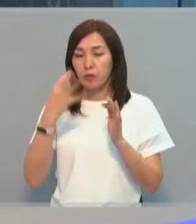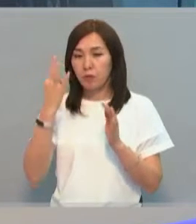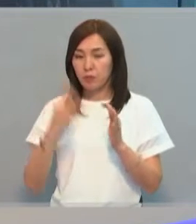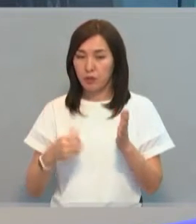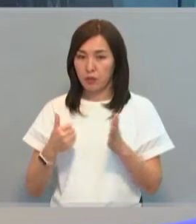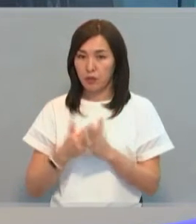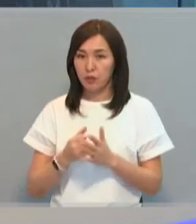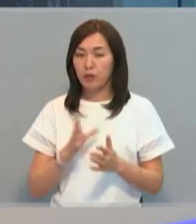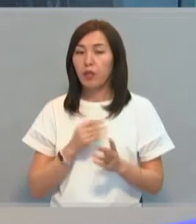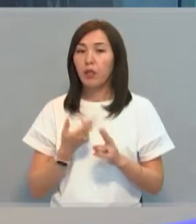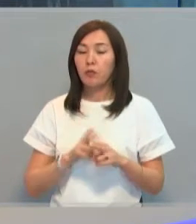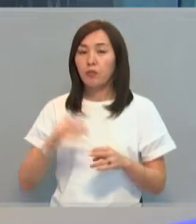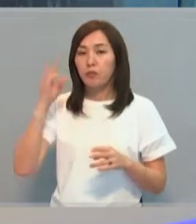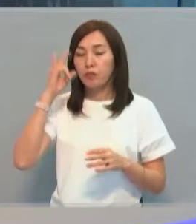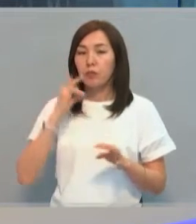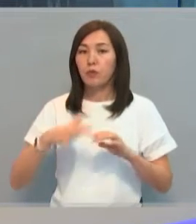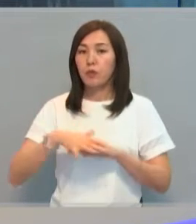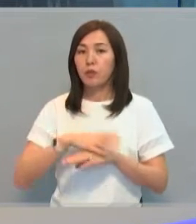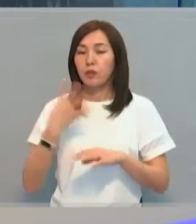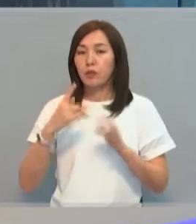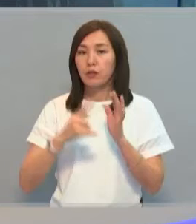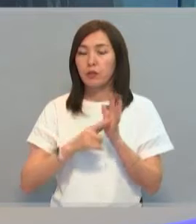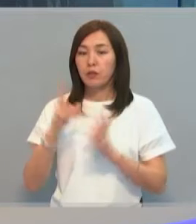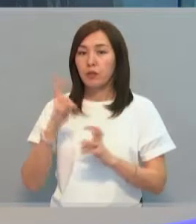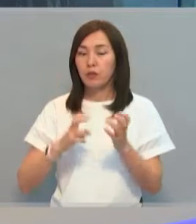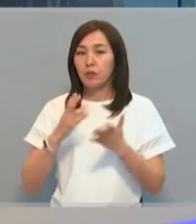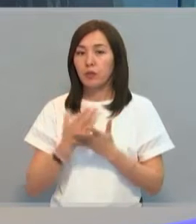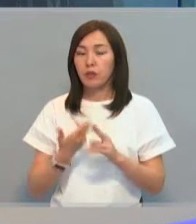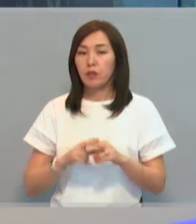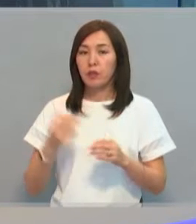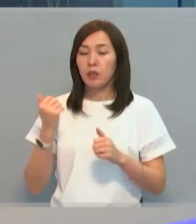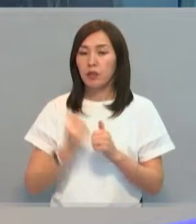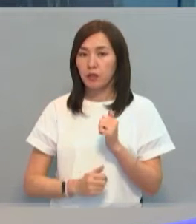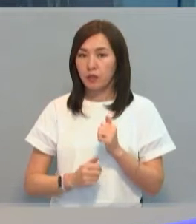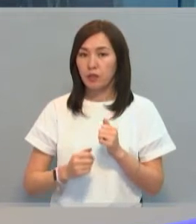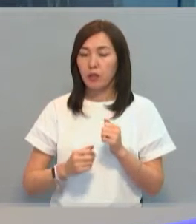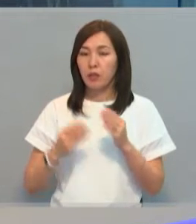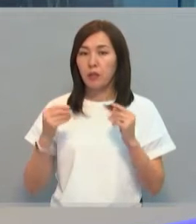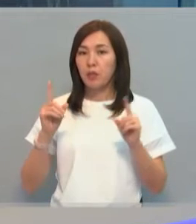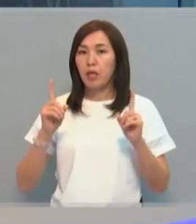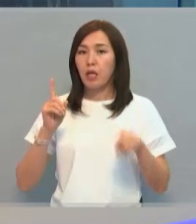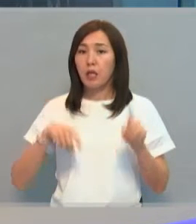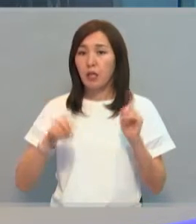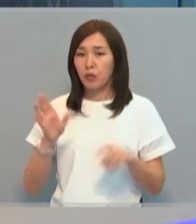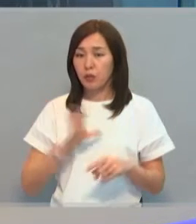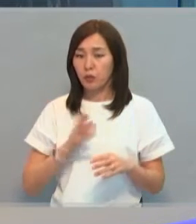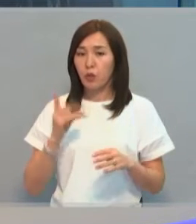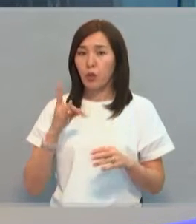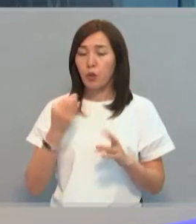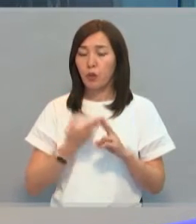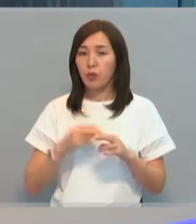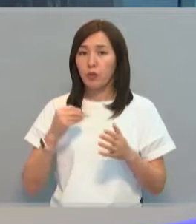25%-ға дейін өскен. Өйткені Қазақстан аумағында 47 өндіруші бар. Солардың әр қайсында баға әр түрлі шарықтаған. Бірақ